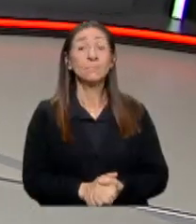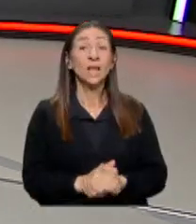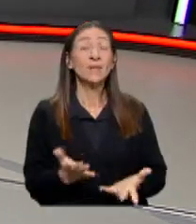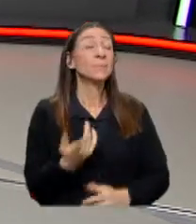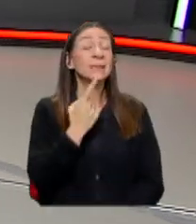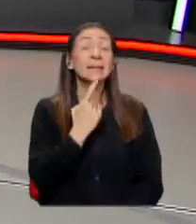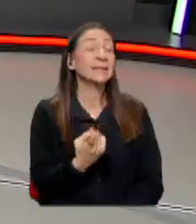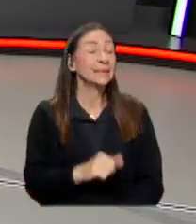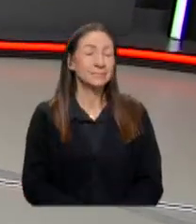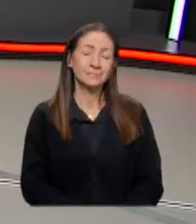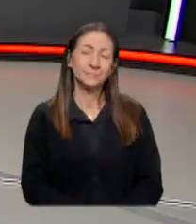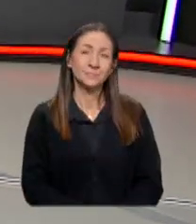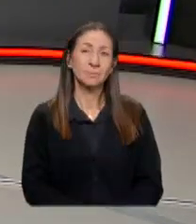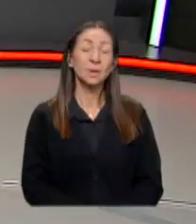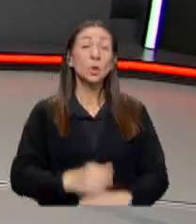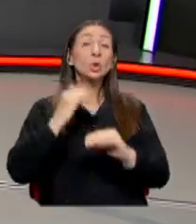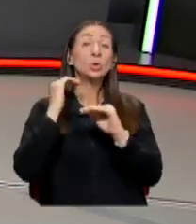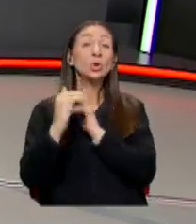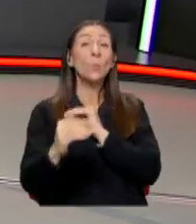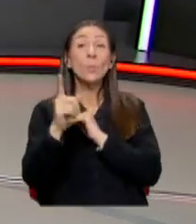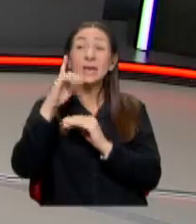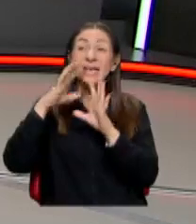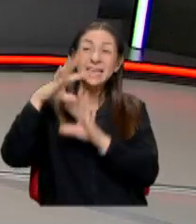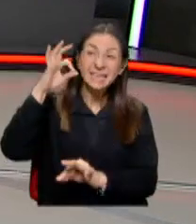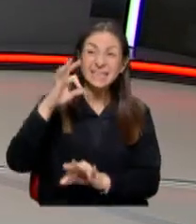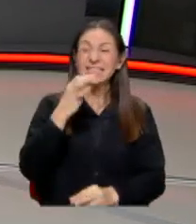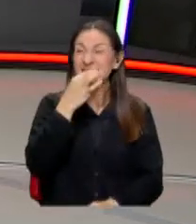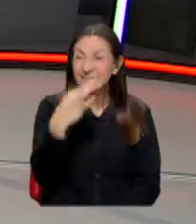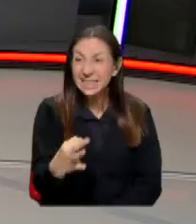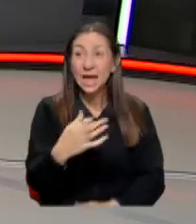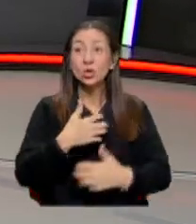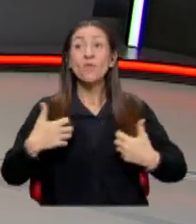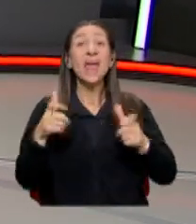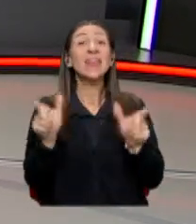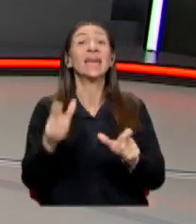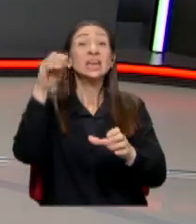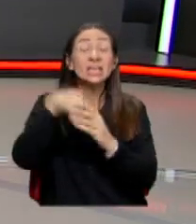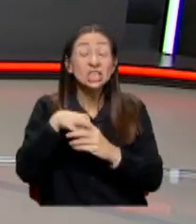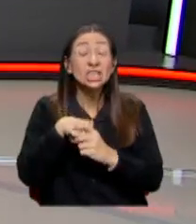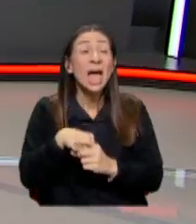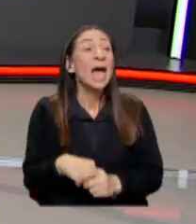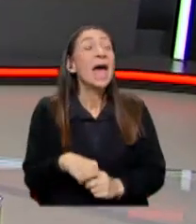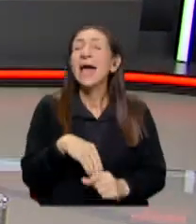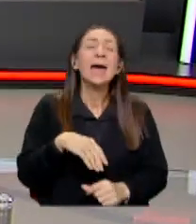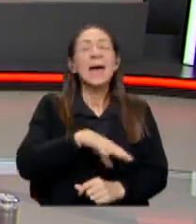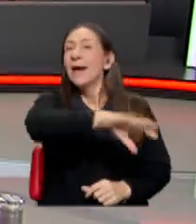ne dedik? Toplumun bu milletin izniyle güvenliği için